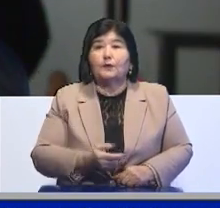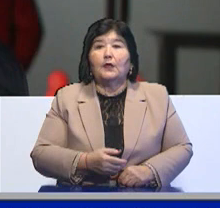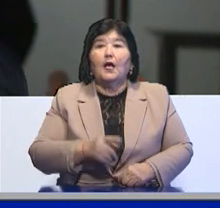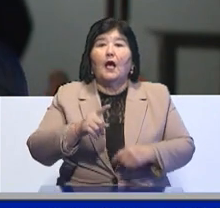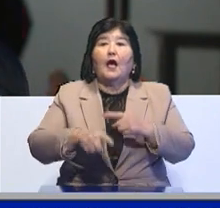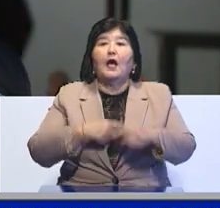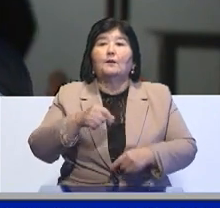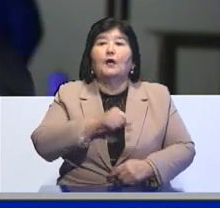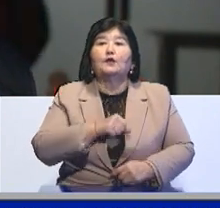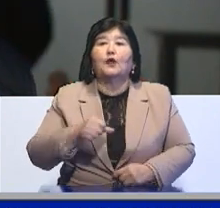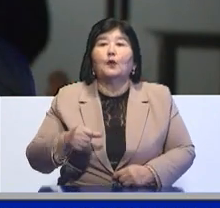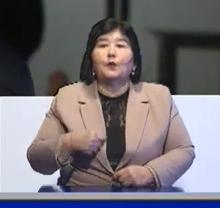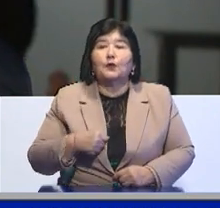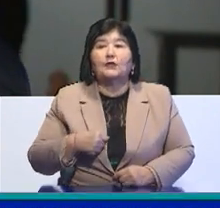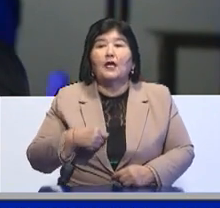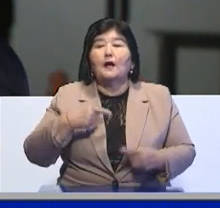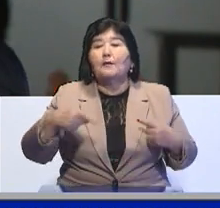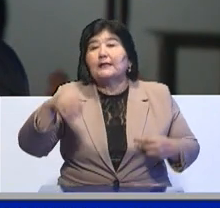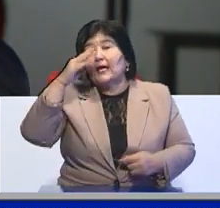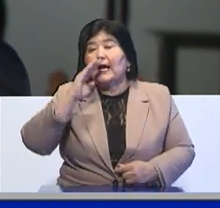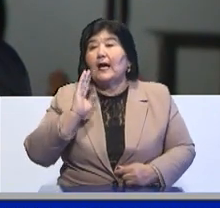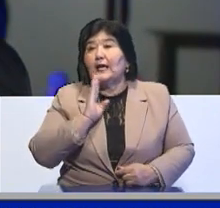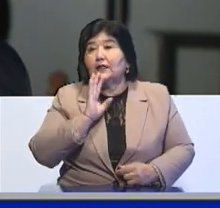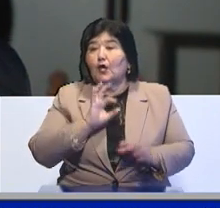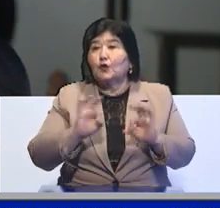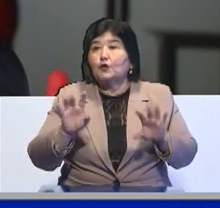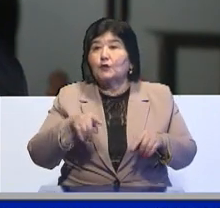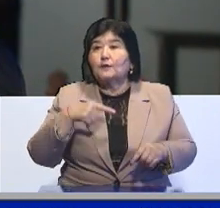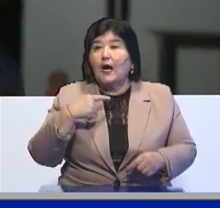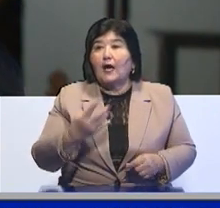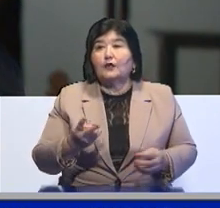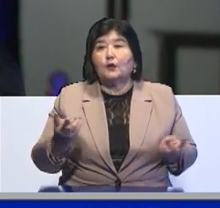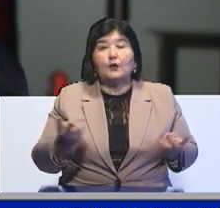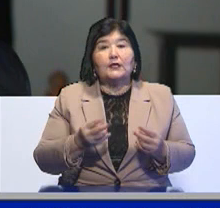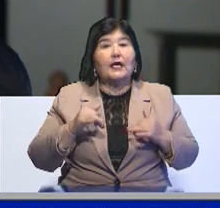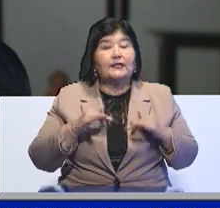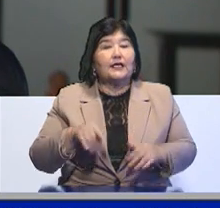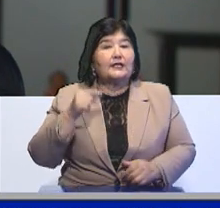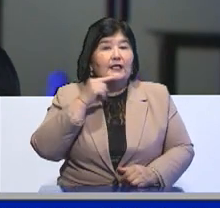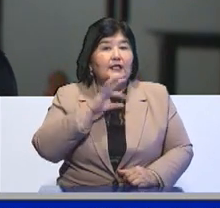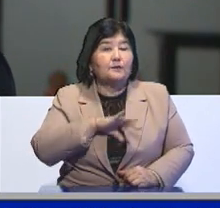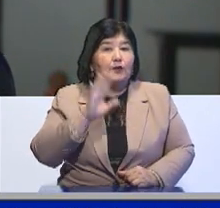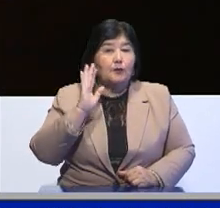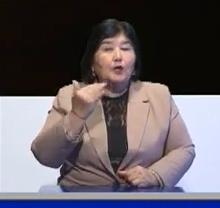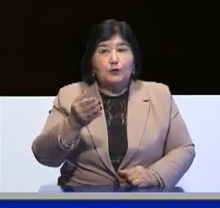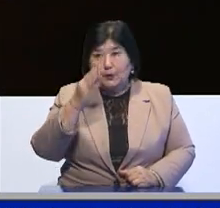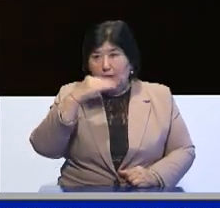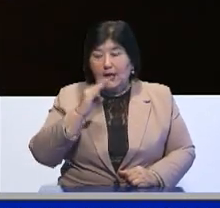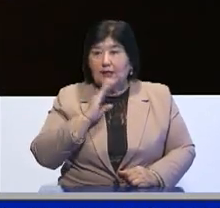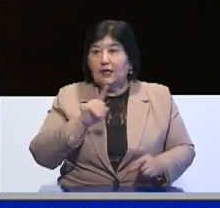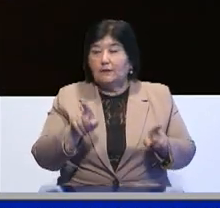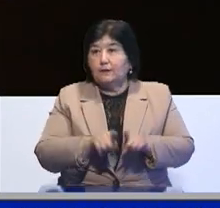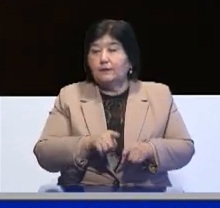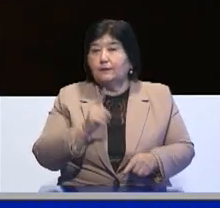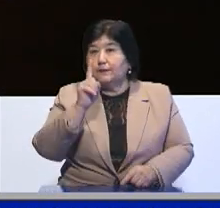қарай өздерінің басқа ата-аналарға түсіндіріп айтуына ықпал ету шаралары тиімдірек болады. Сол себепті ата-аналармен бірге